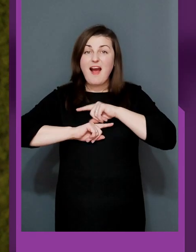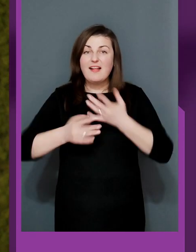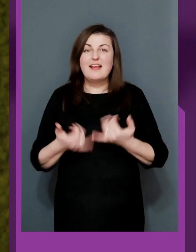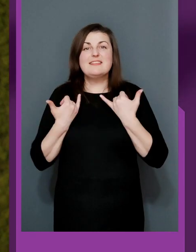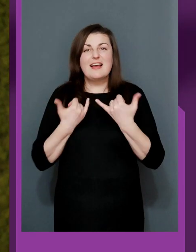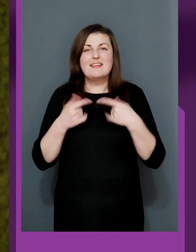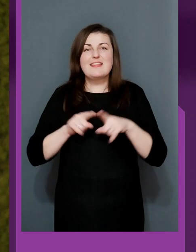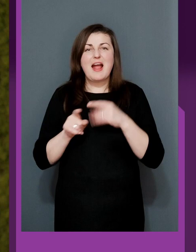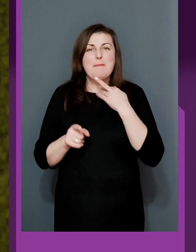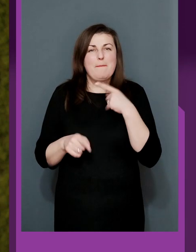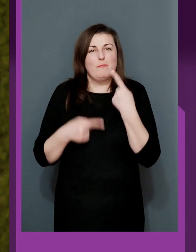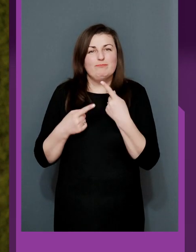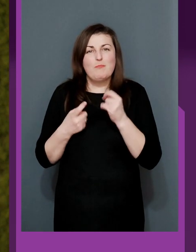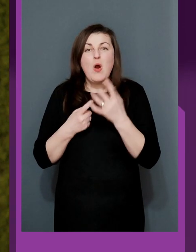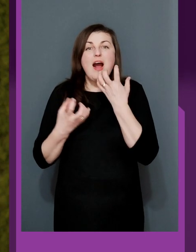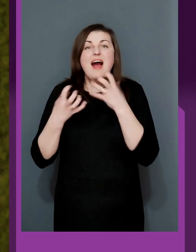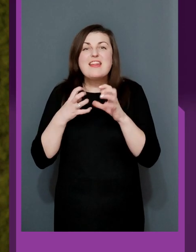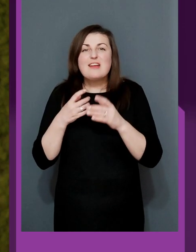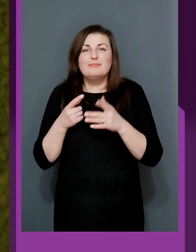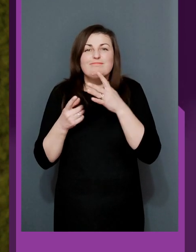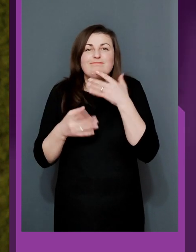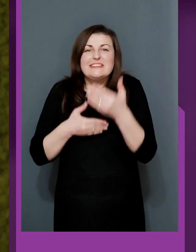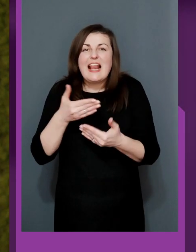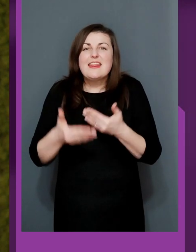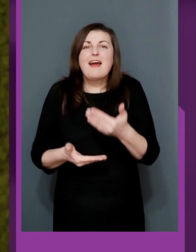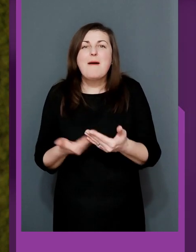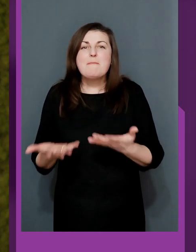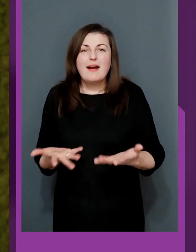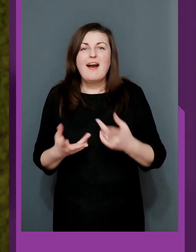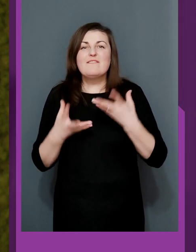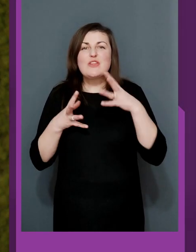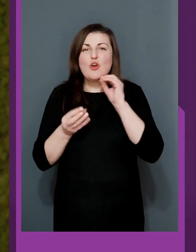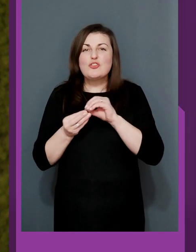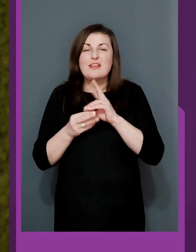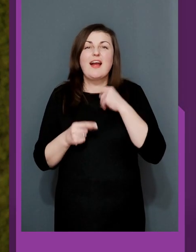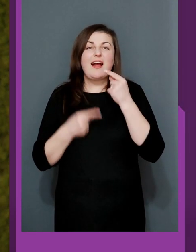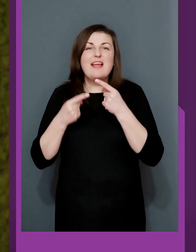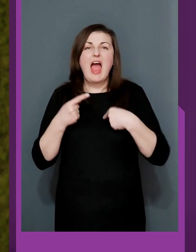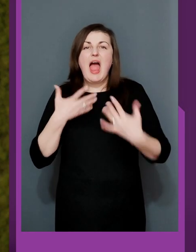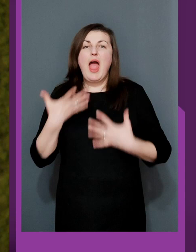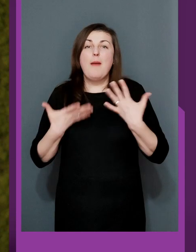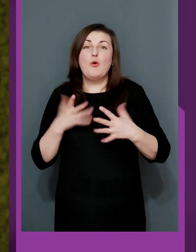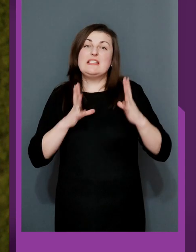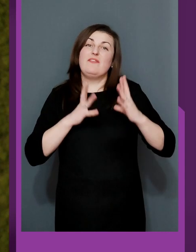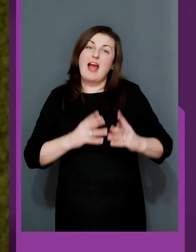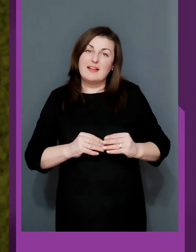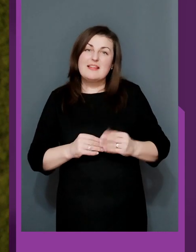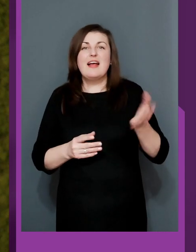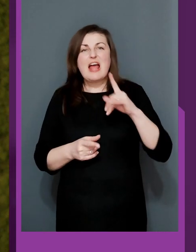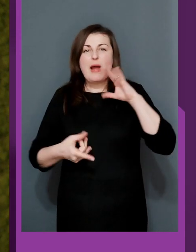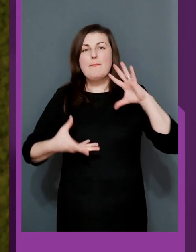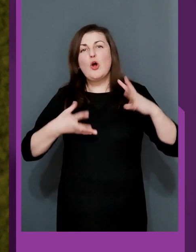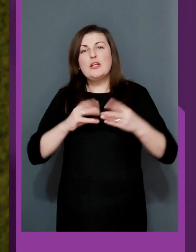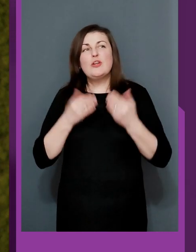зараз так так би мовити по гарячим слідам і але в той же час коли як я вже сказав емоції вляглися от давай